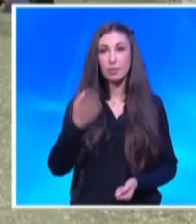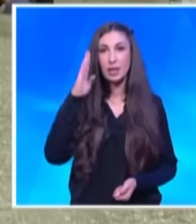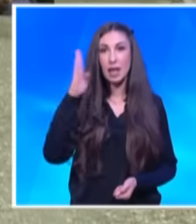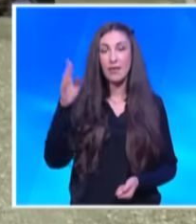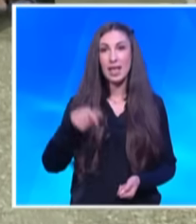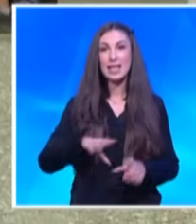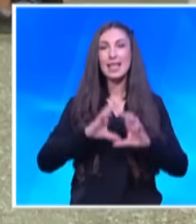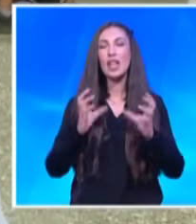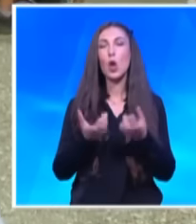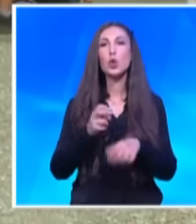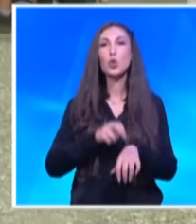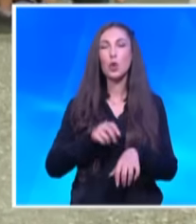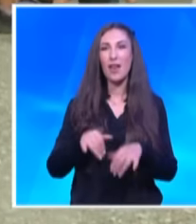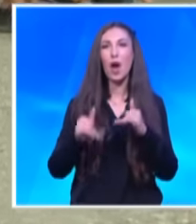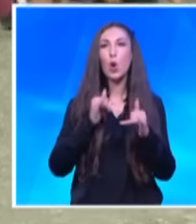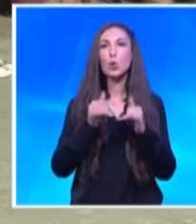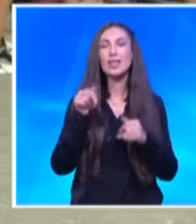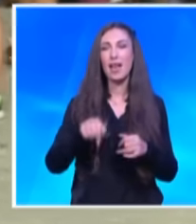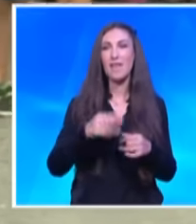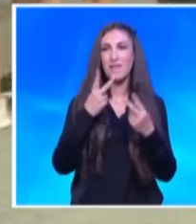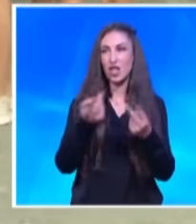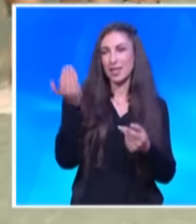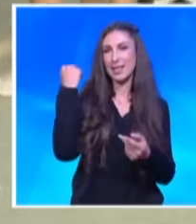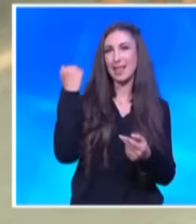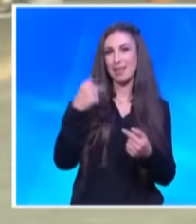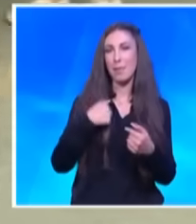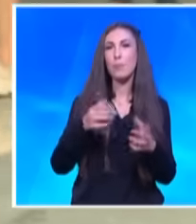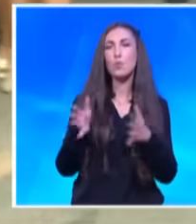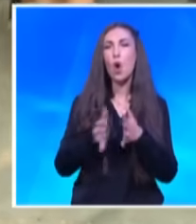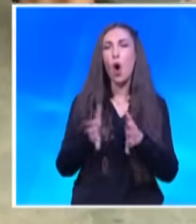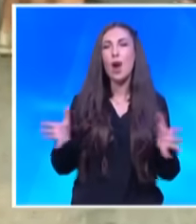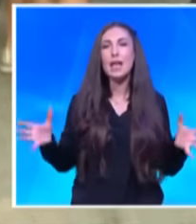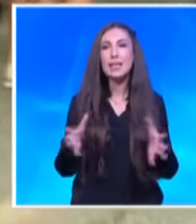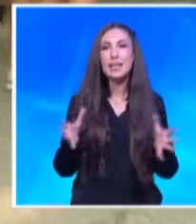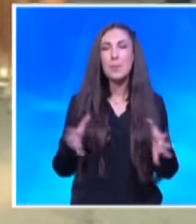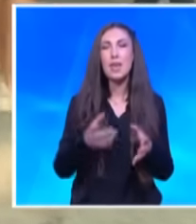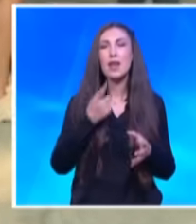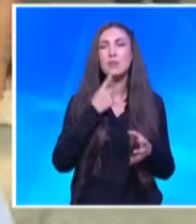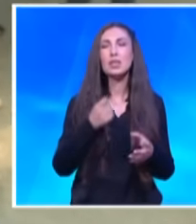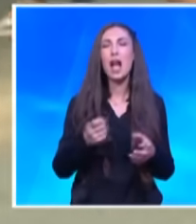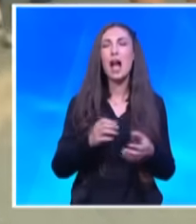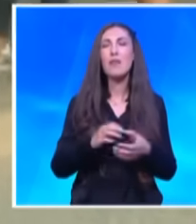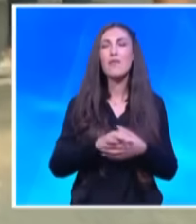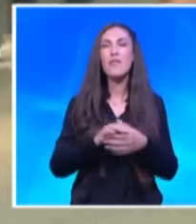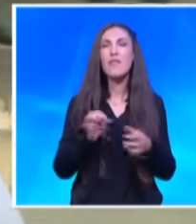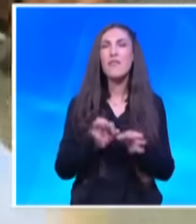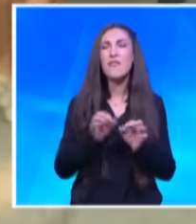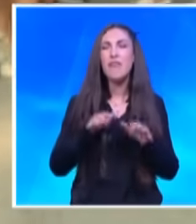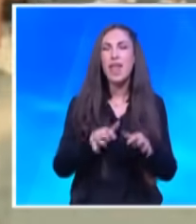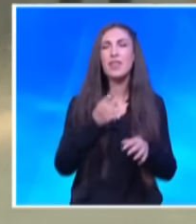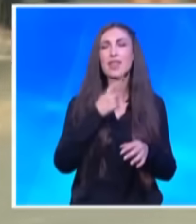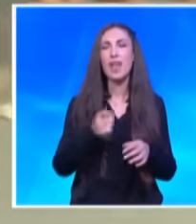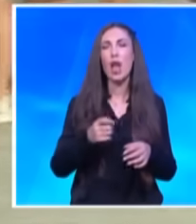Здравейте от стадион Дунав в Русе. Както виждате зад мен, тук се събират много хора, привърженици на Дунав Русе, близки